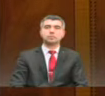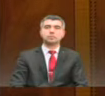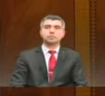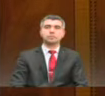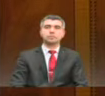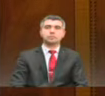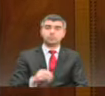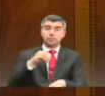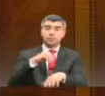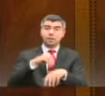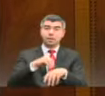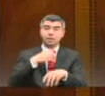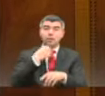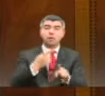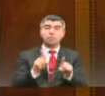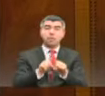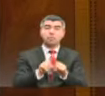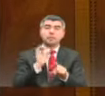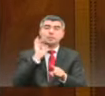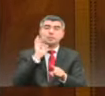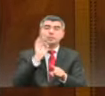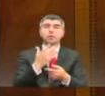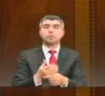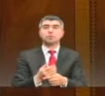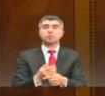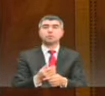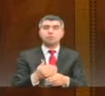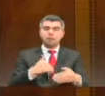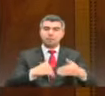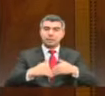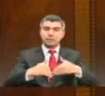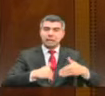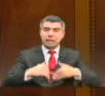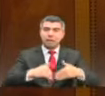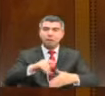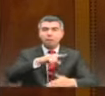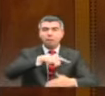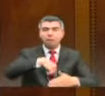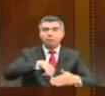وعلى مستوى تأهيل التجهيز وتعزيز الاستثمار في البنيات التحتية